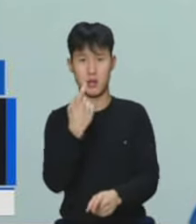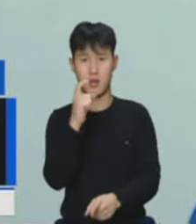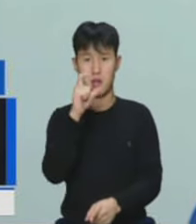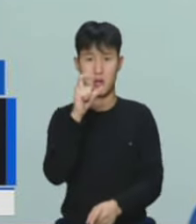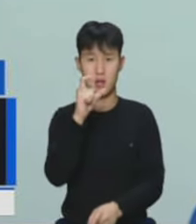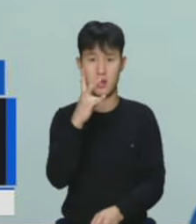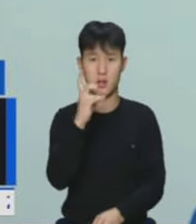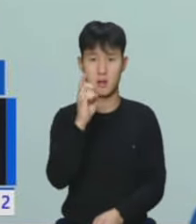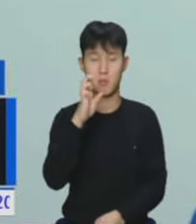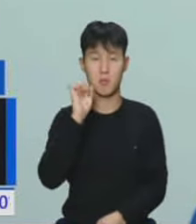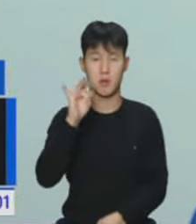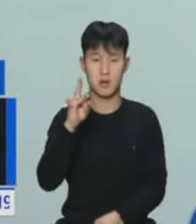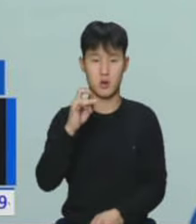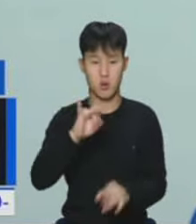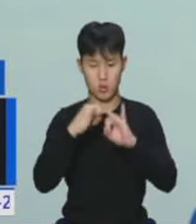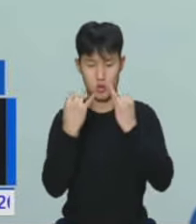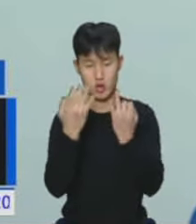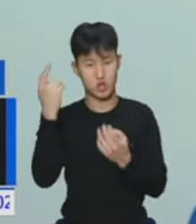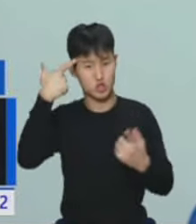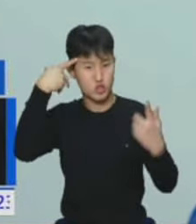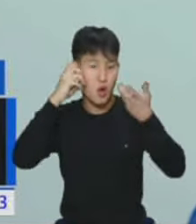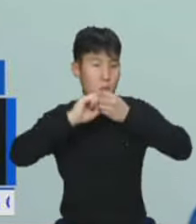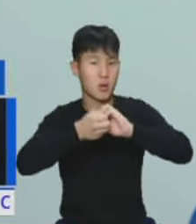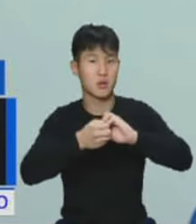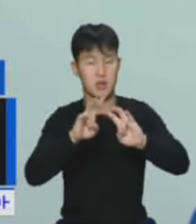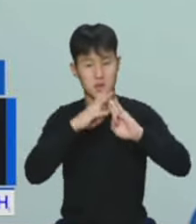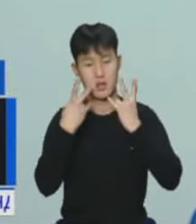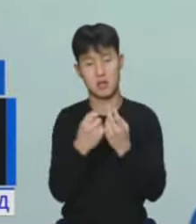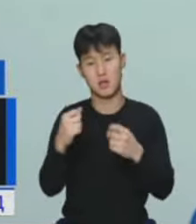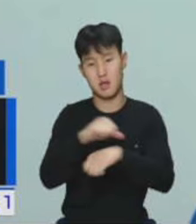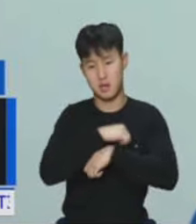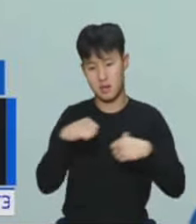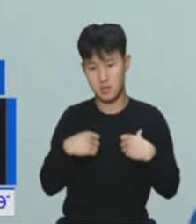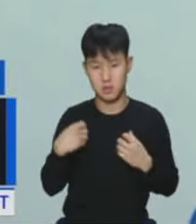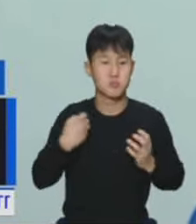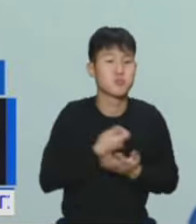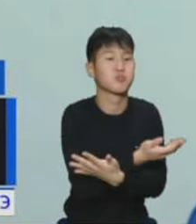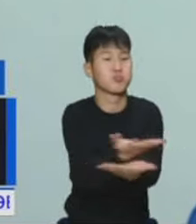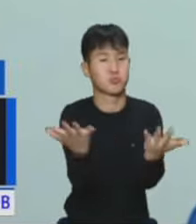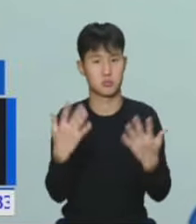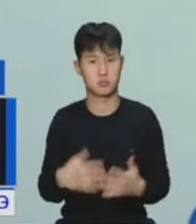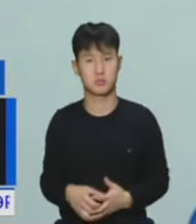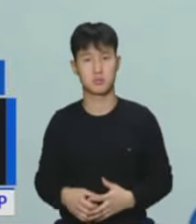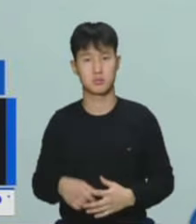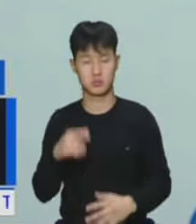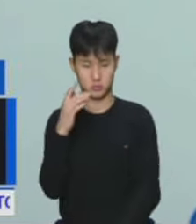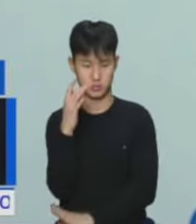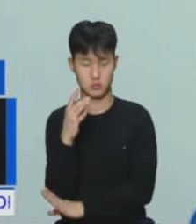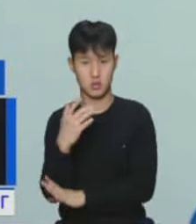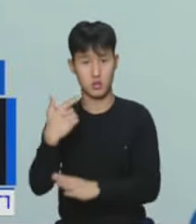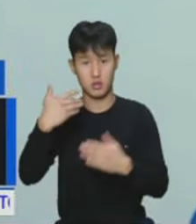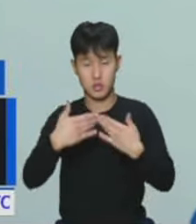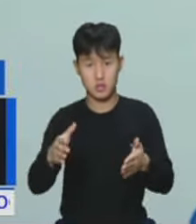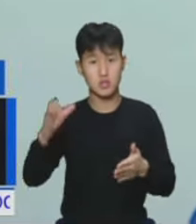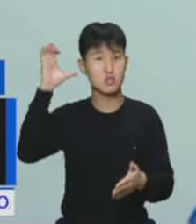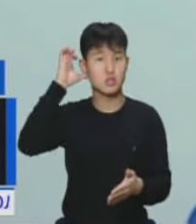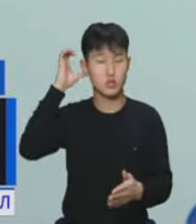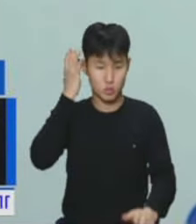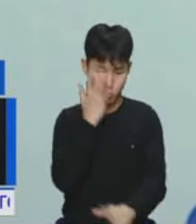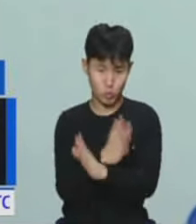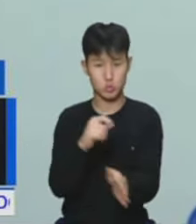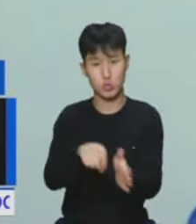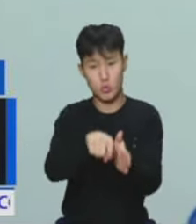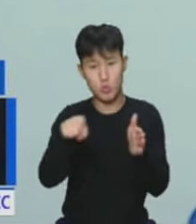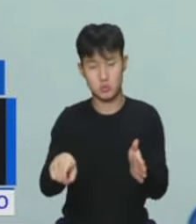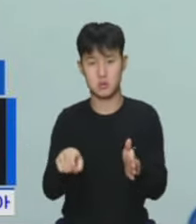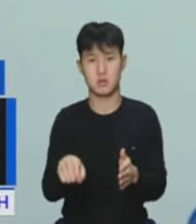цон байгуулттай энэ хуралдаан дээр нийт арт төмөнд даяар зарлсан. Тэгэхээр өнөөдөр сонсголыг дуусгах хугацаанд